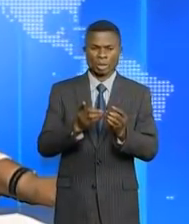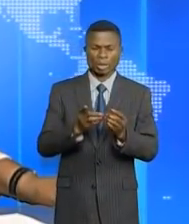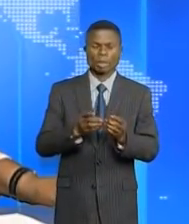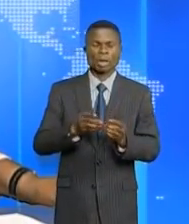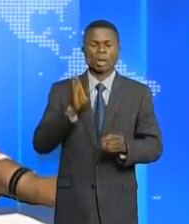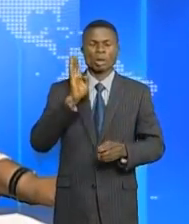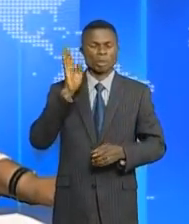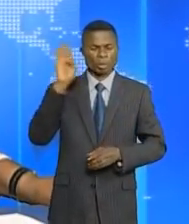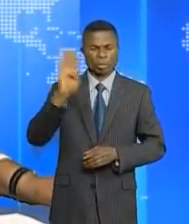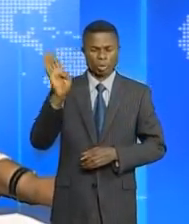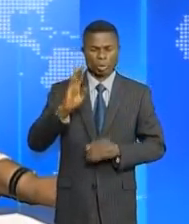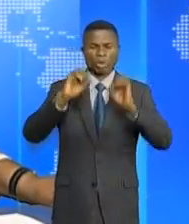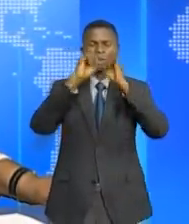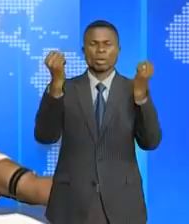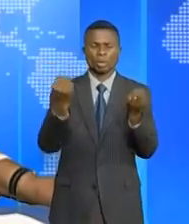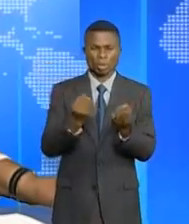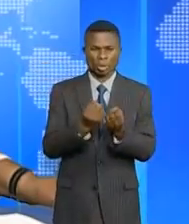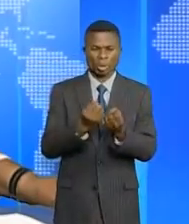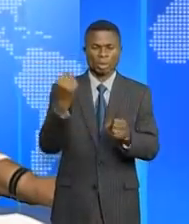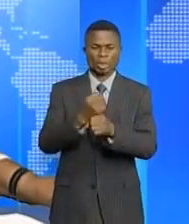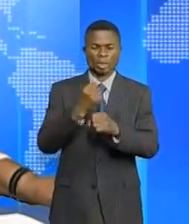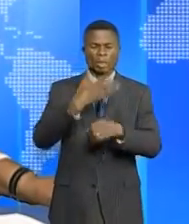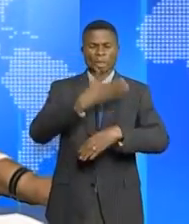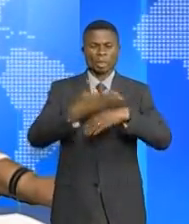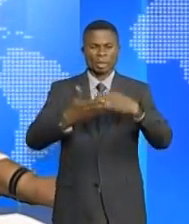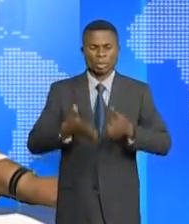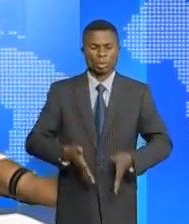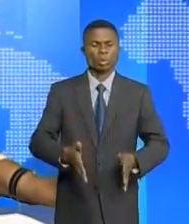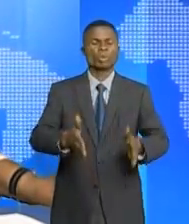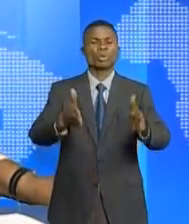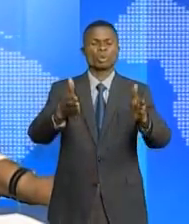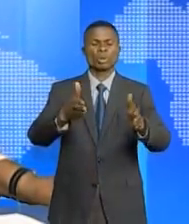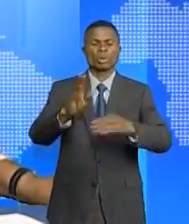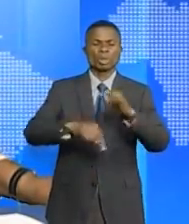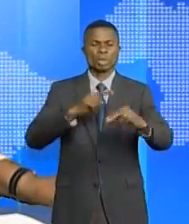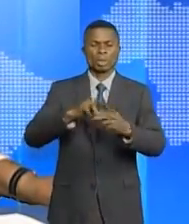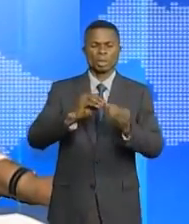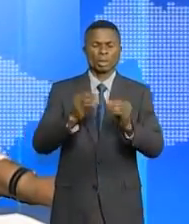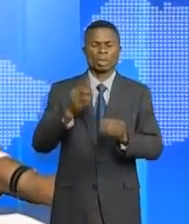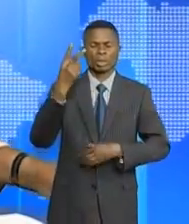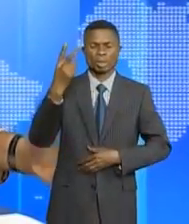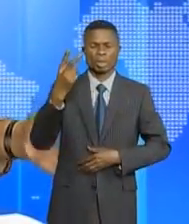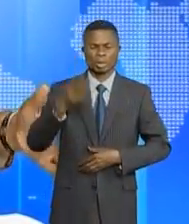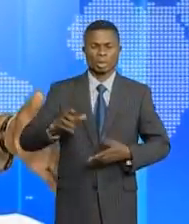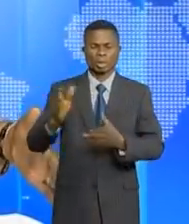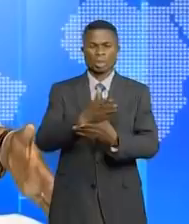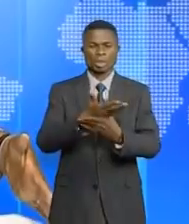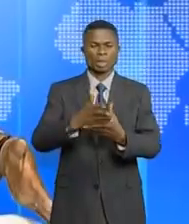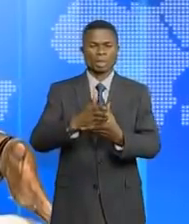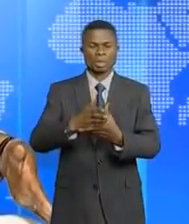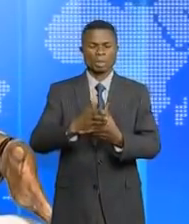Burkina, entreprise chargée de la réhabilitation de route nationale numéro D, tronçon